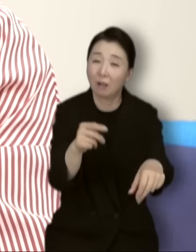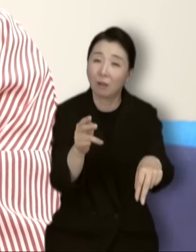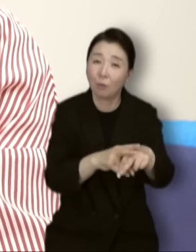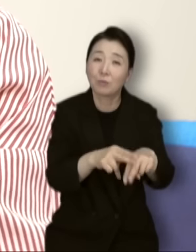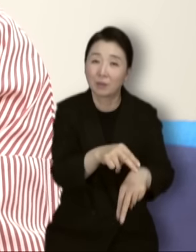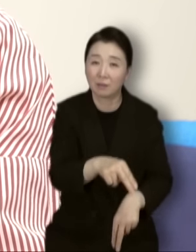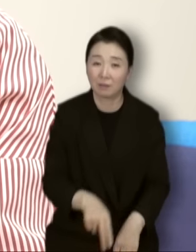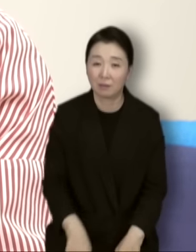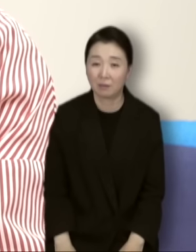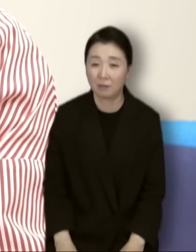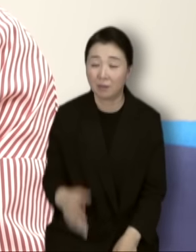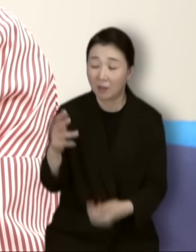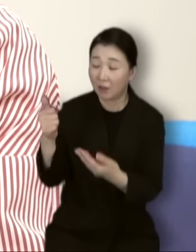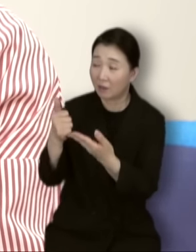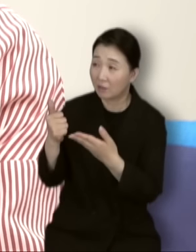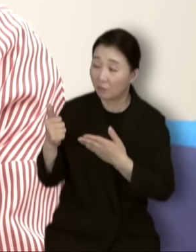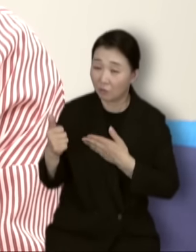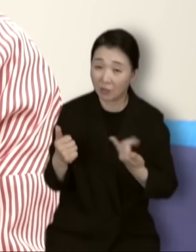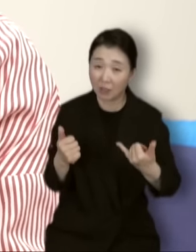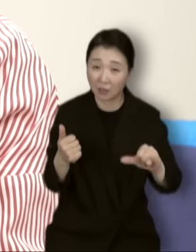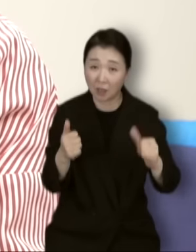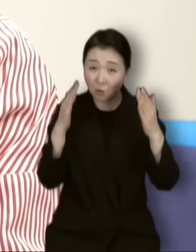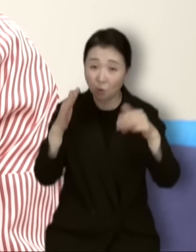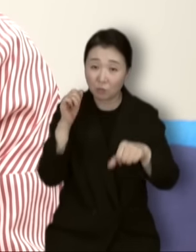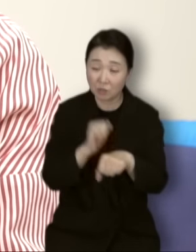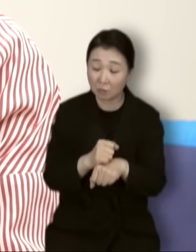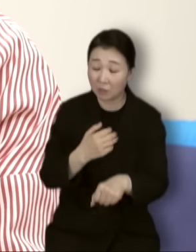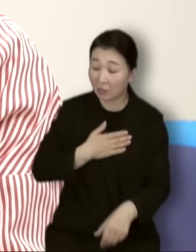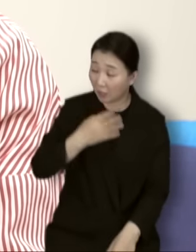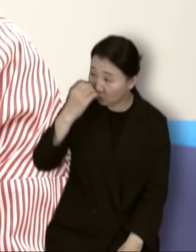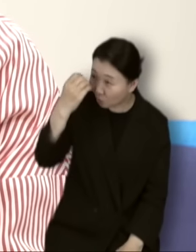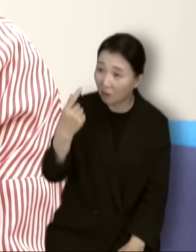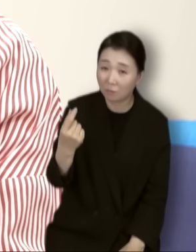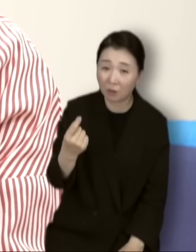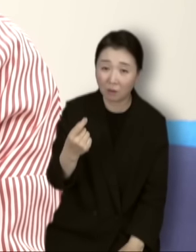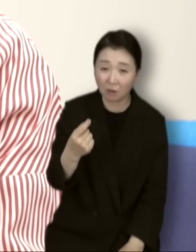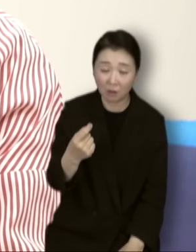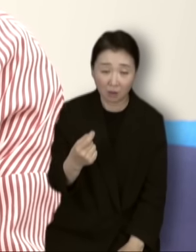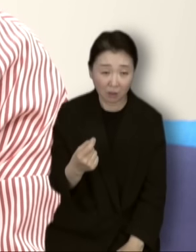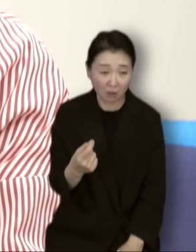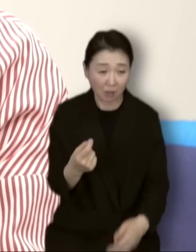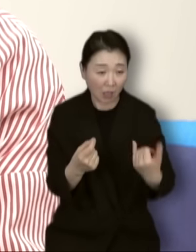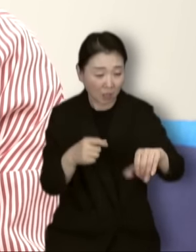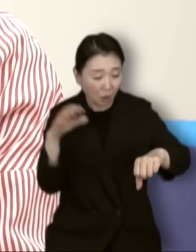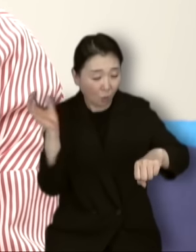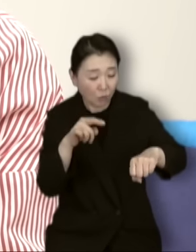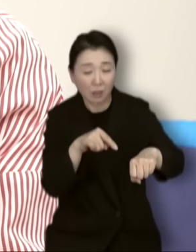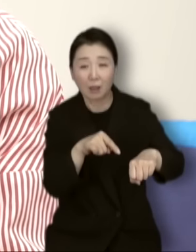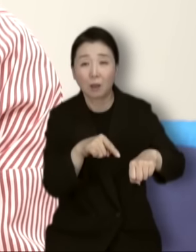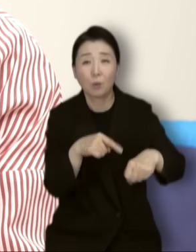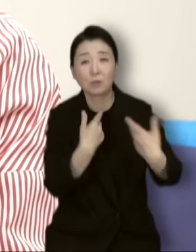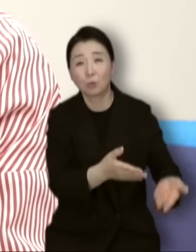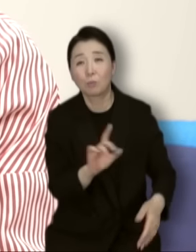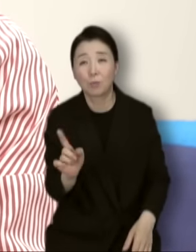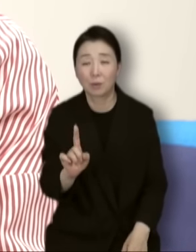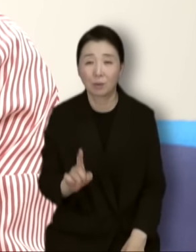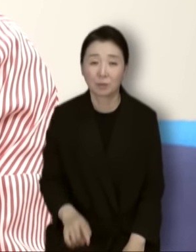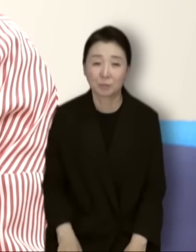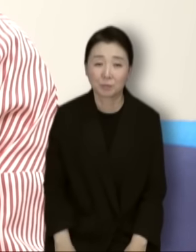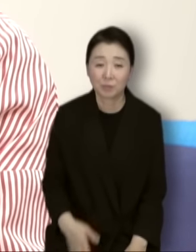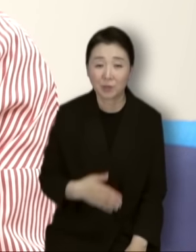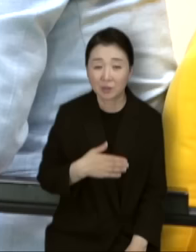내가 하나님 우리 애가 공부를 잘하면 내가 교만합니다 저렇게 애가 혼나는데 이렇게 꼭